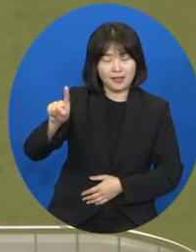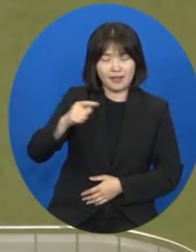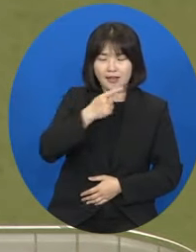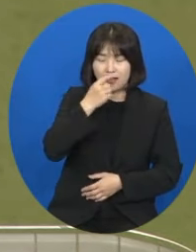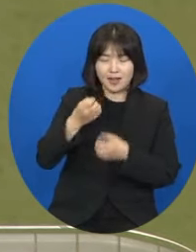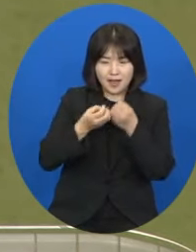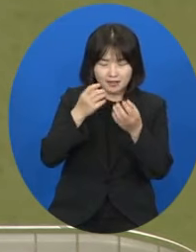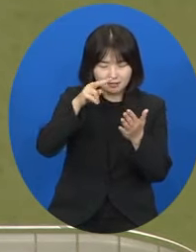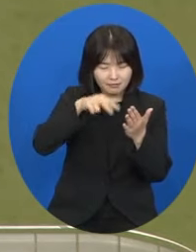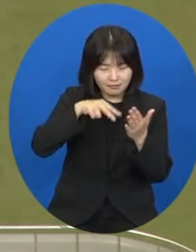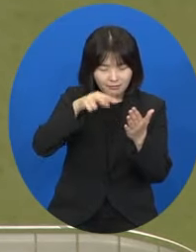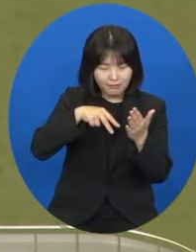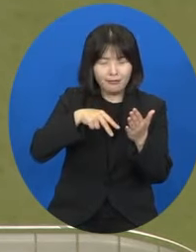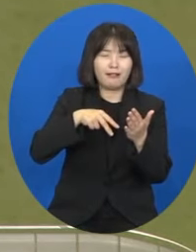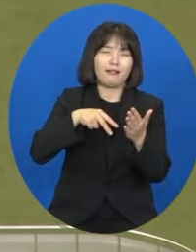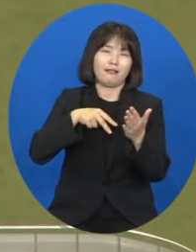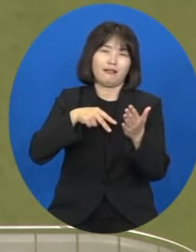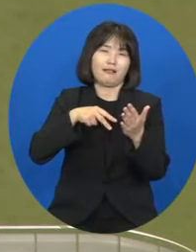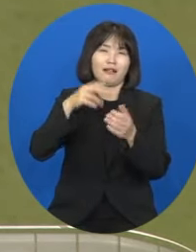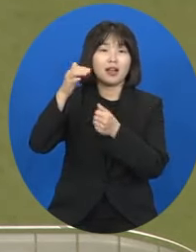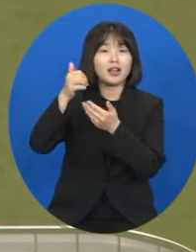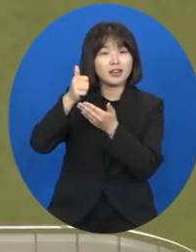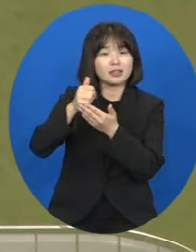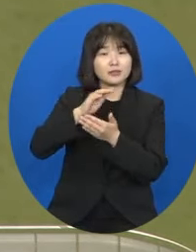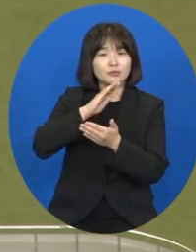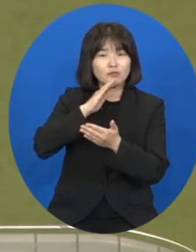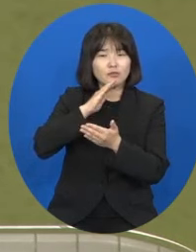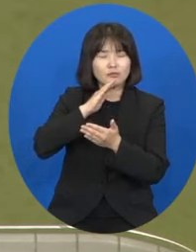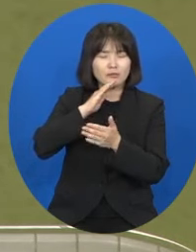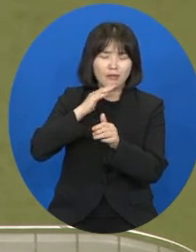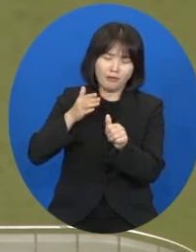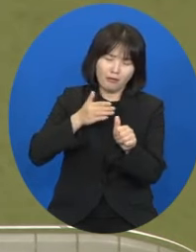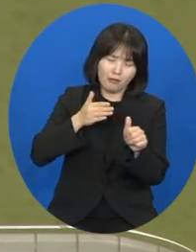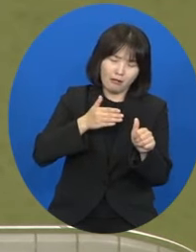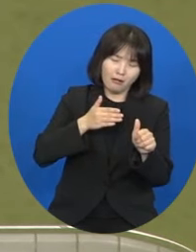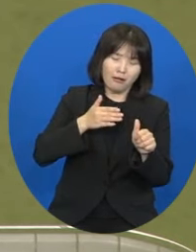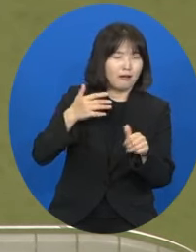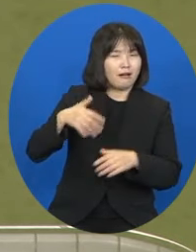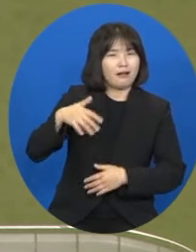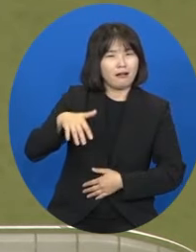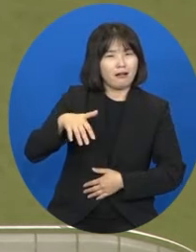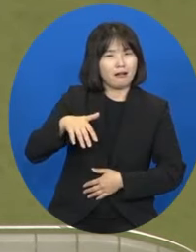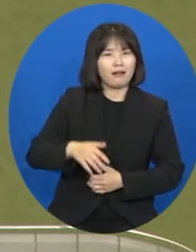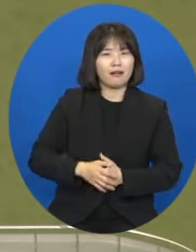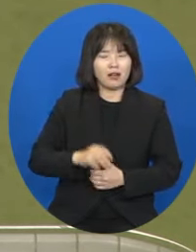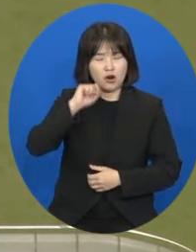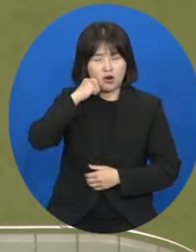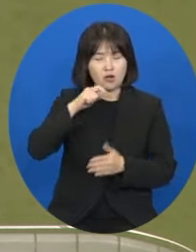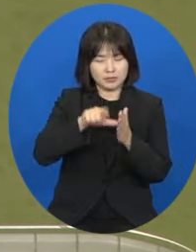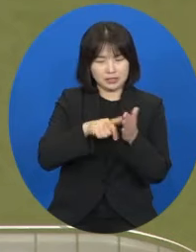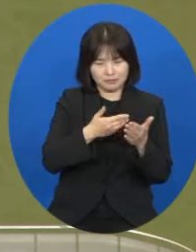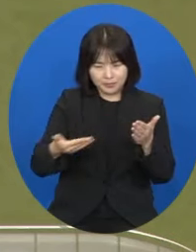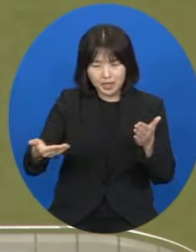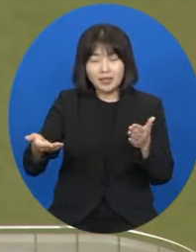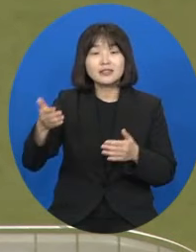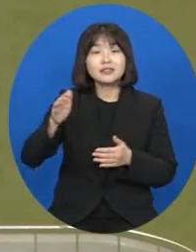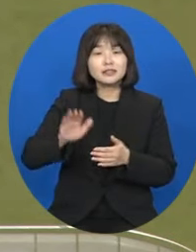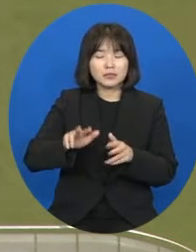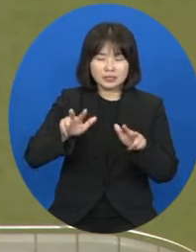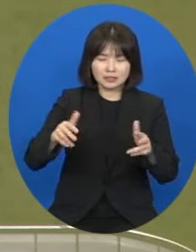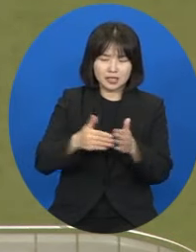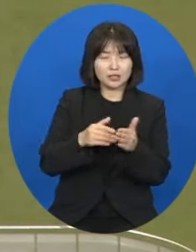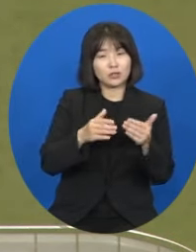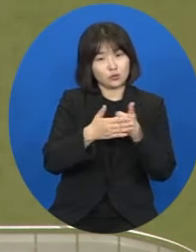들어보면 읽어보면 이야 하나님 어떻게 이렇게 섭리하셨는가. 정말 어려움의 시간들이 있었지만 여기까지 하나님이